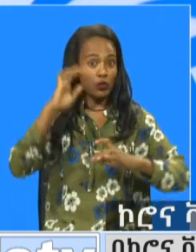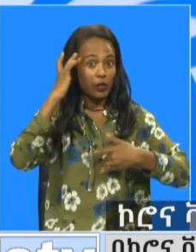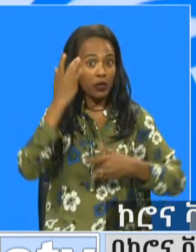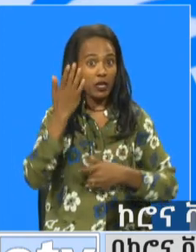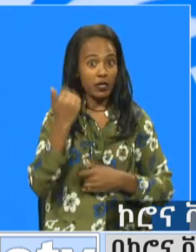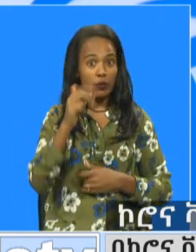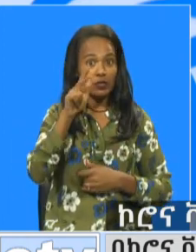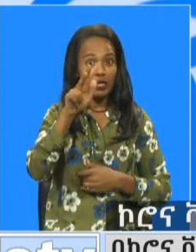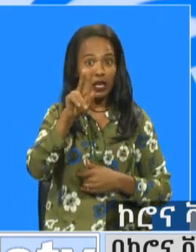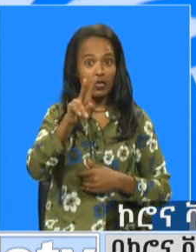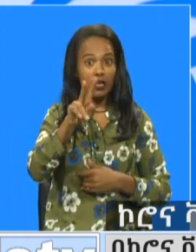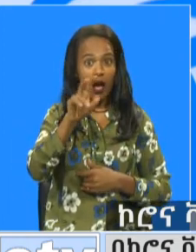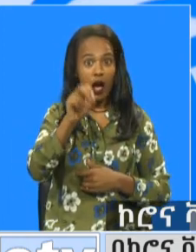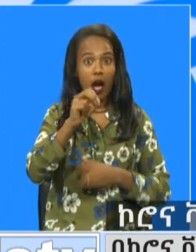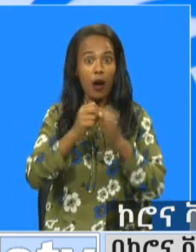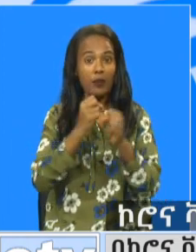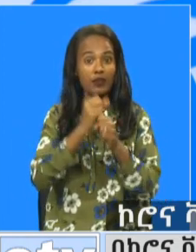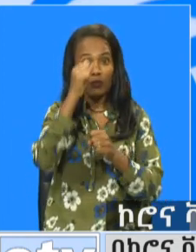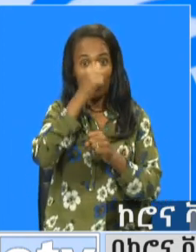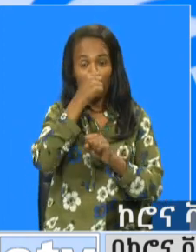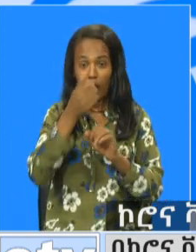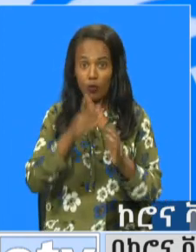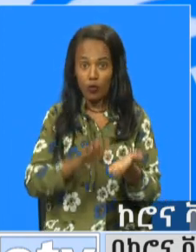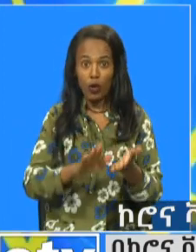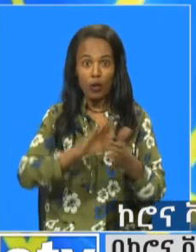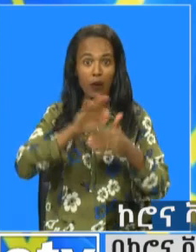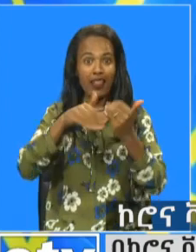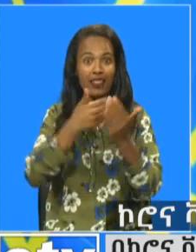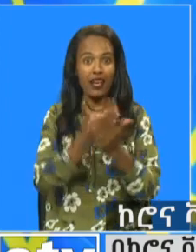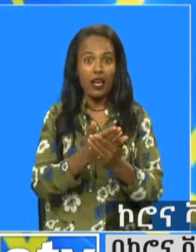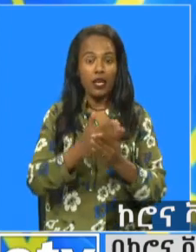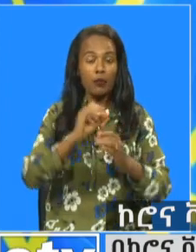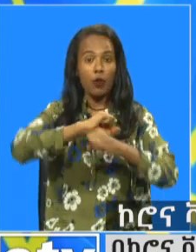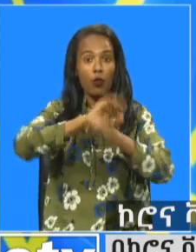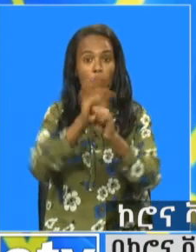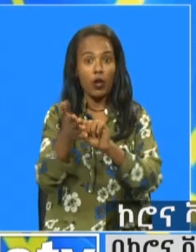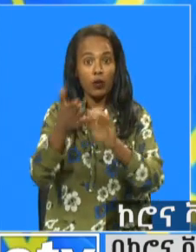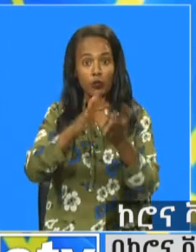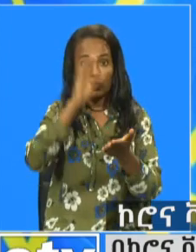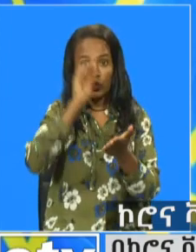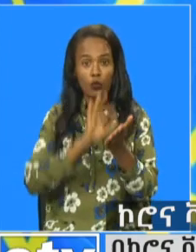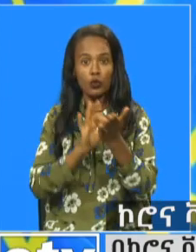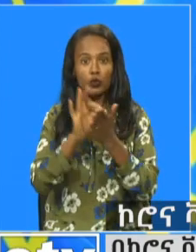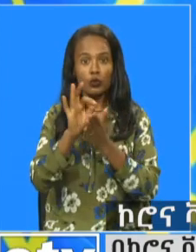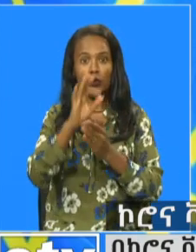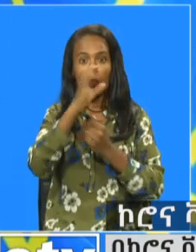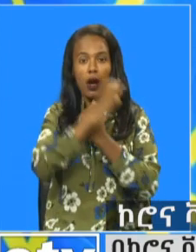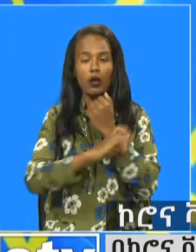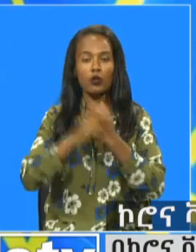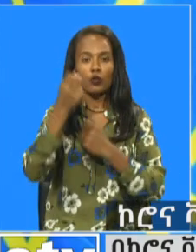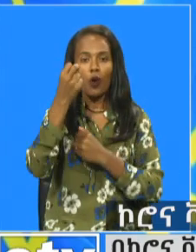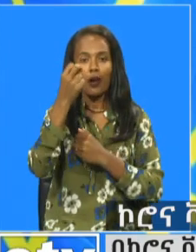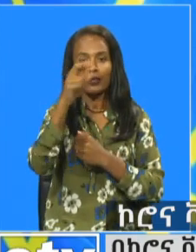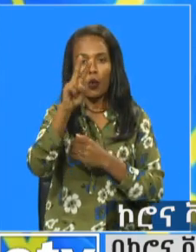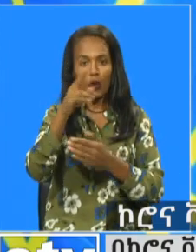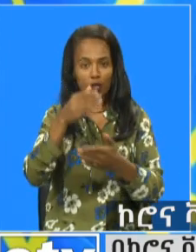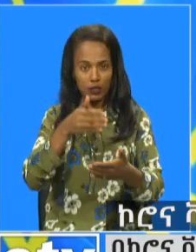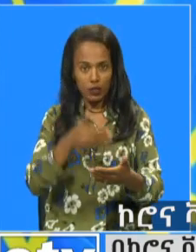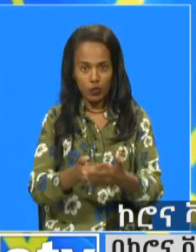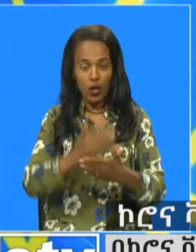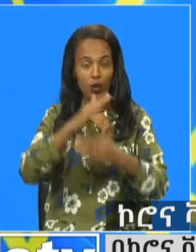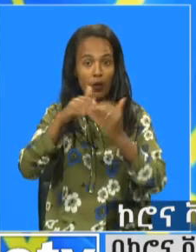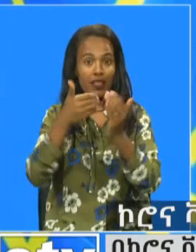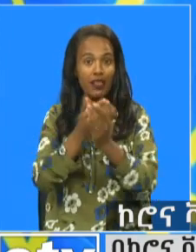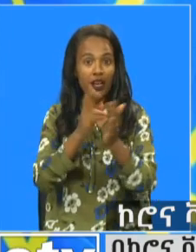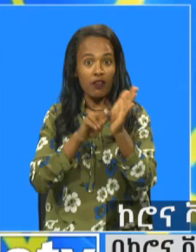የነበረ የ30 ዓመት ኢትዮጵያዊ ህይወቱ አልፏል። በአጠቃላይ በኮሮና ህይወታቸው ያለፈ ሰዎች ቁጥር በአገሪቱ 12 ደርሷል።